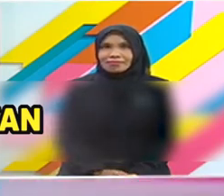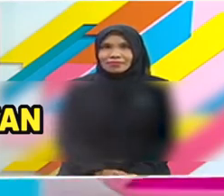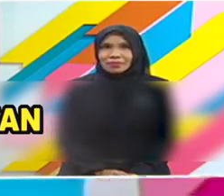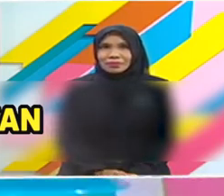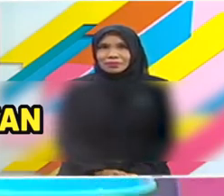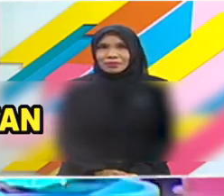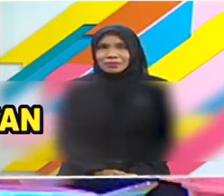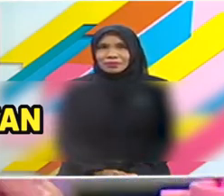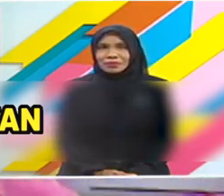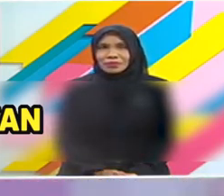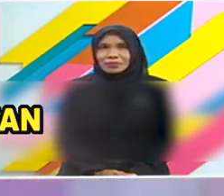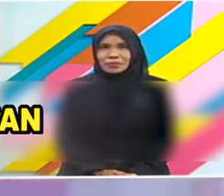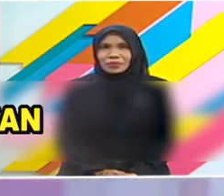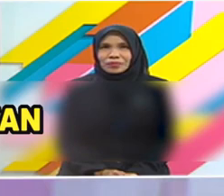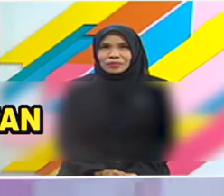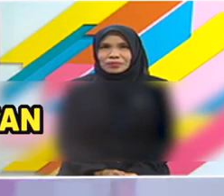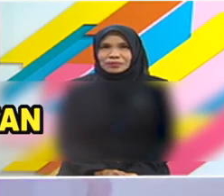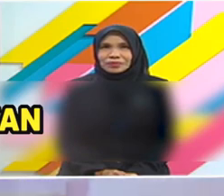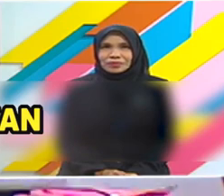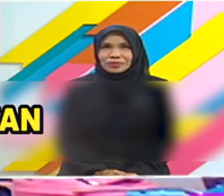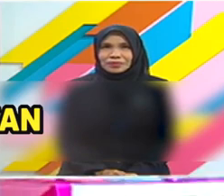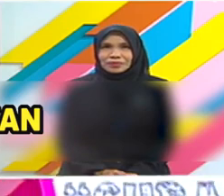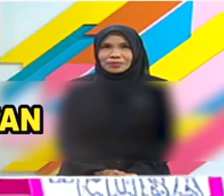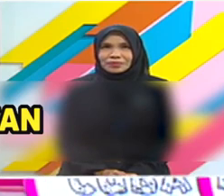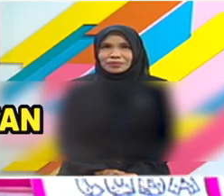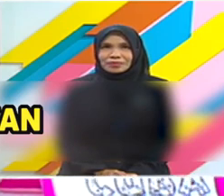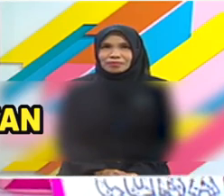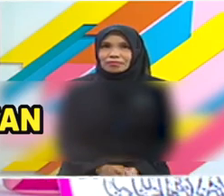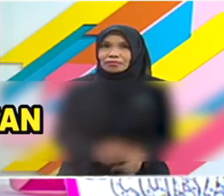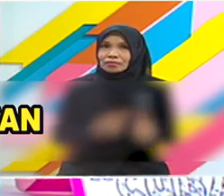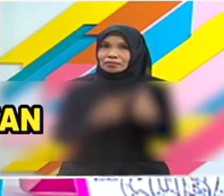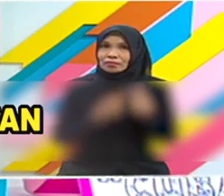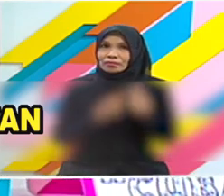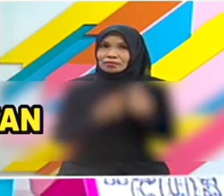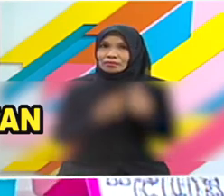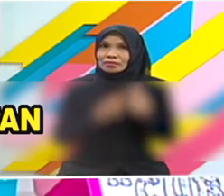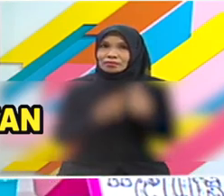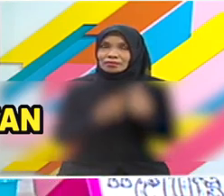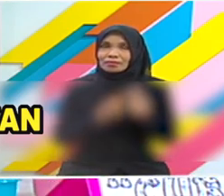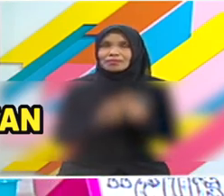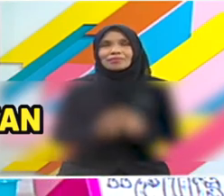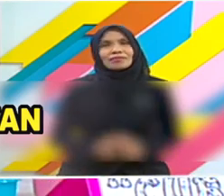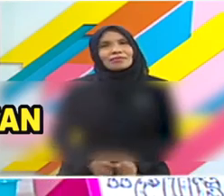Okey. Okey, kalau yang boleh ni kita tunjukkan bekas pertama dia. Bahan pertama cikgu rasa ya.